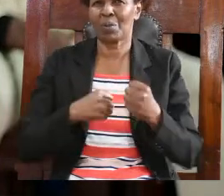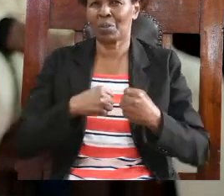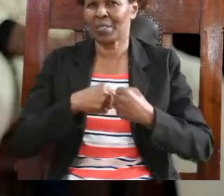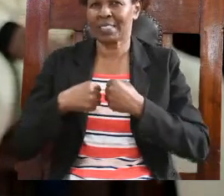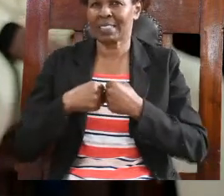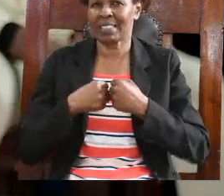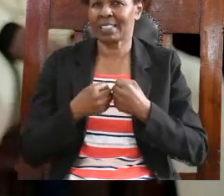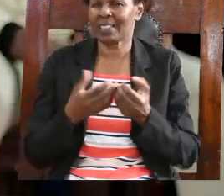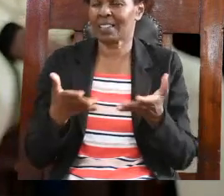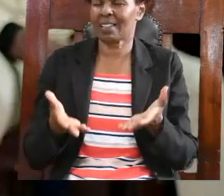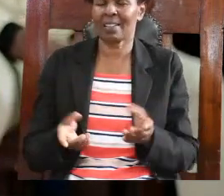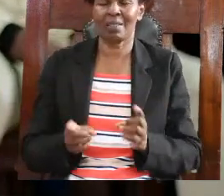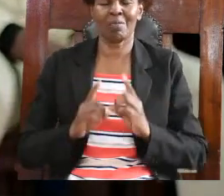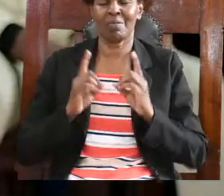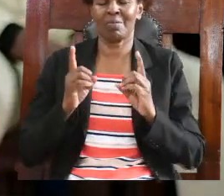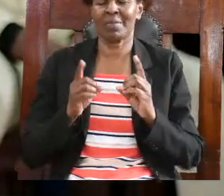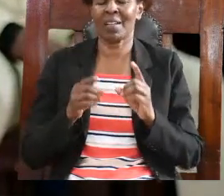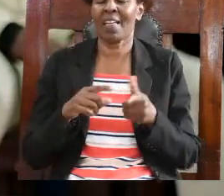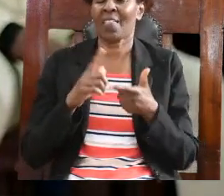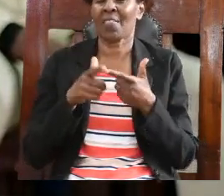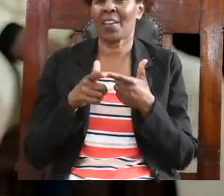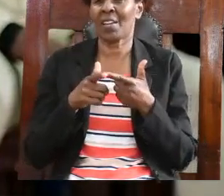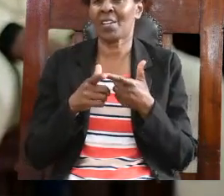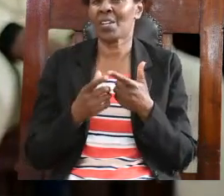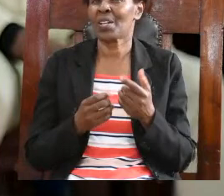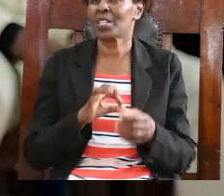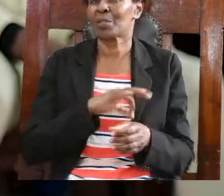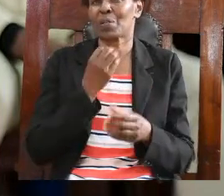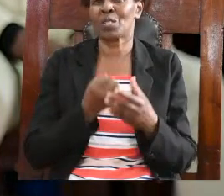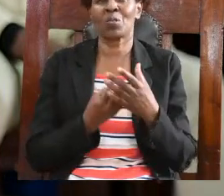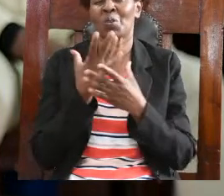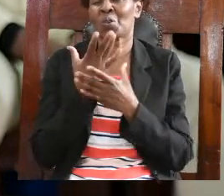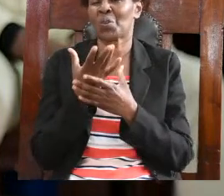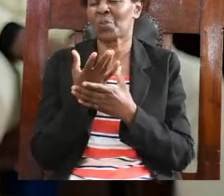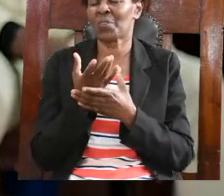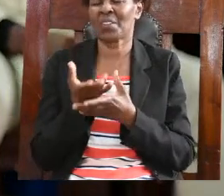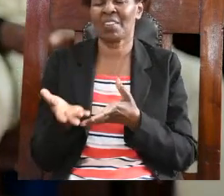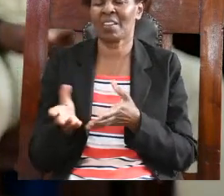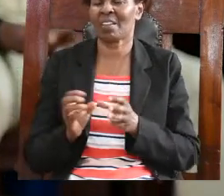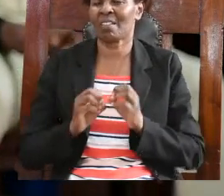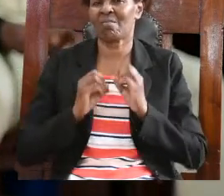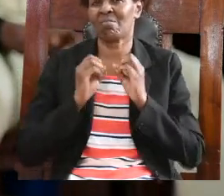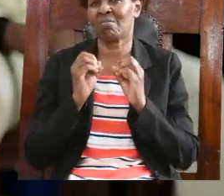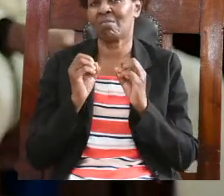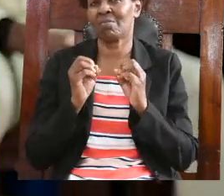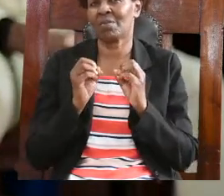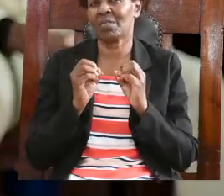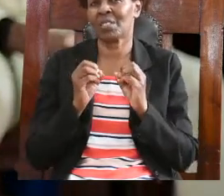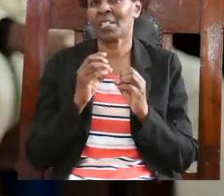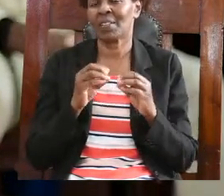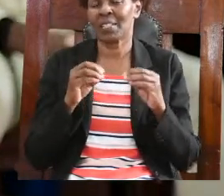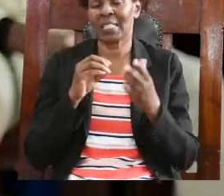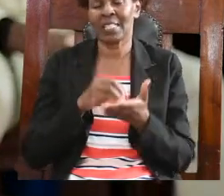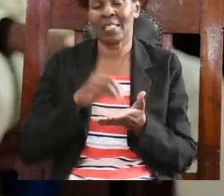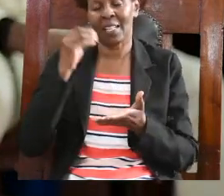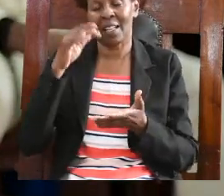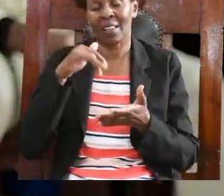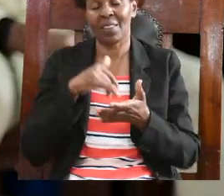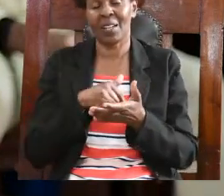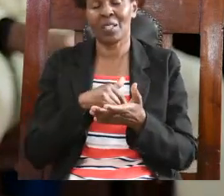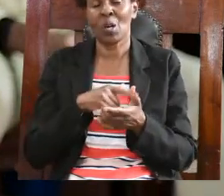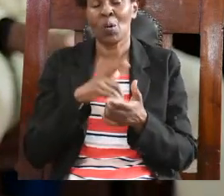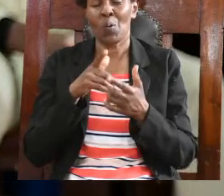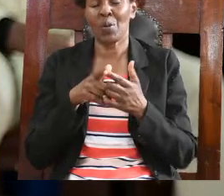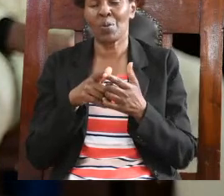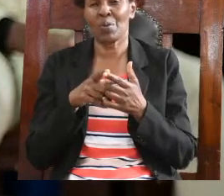hapawezi kukawa na kukomaa katika kiroho. Na hii najifunza ninapoangalia